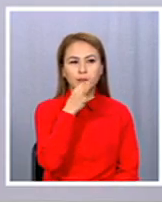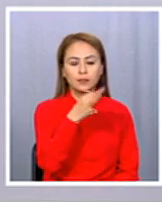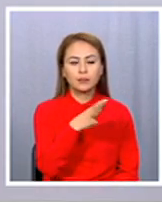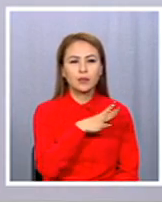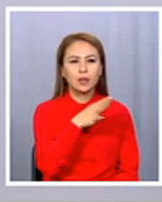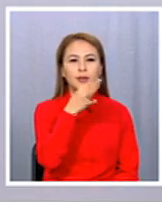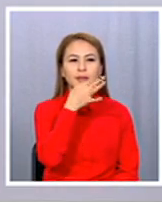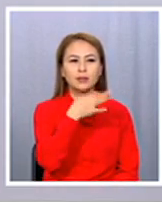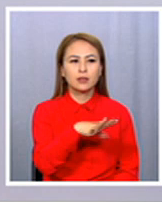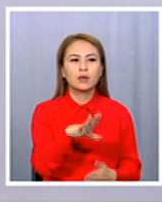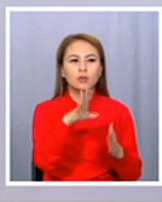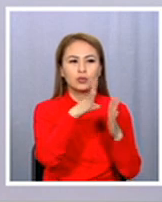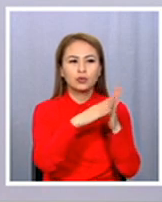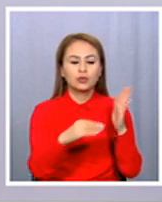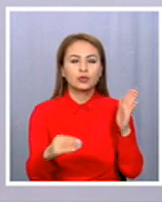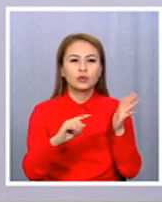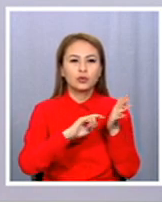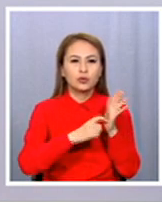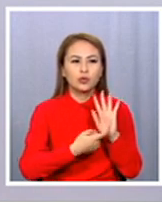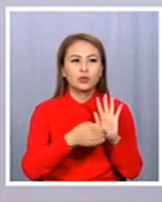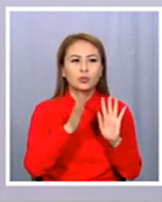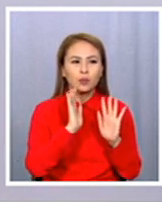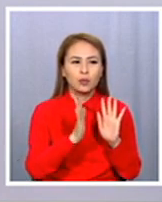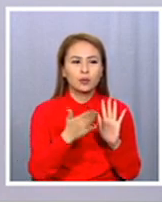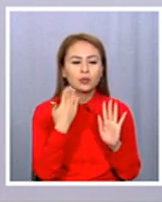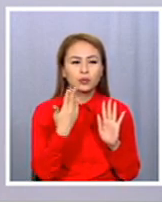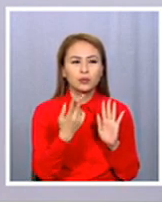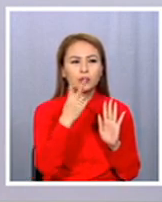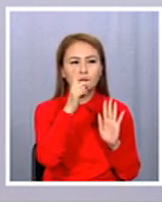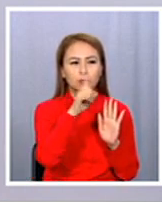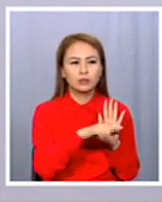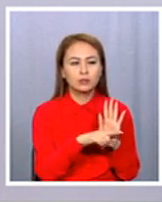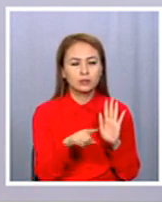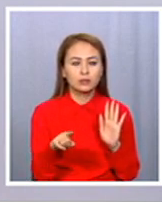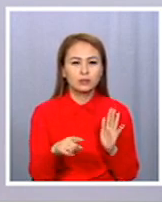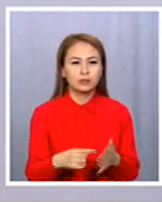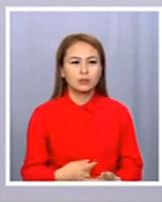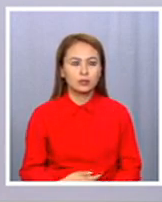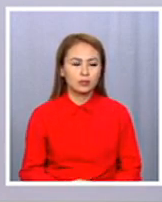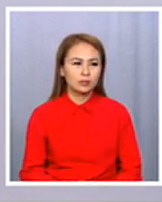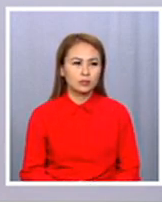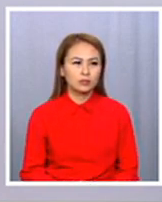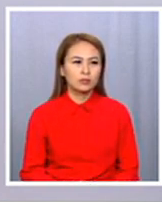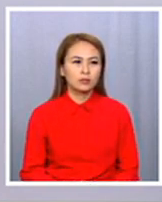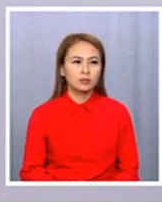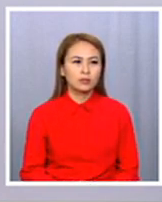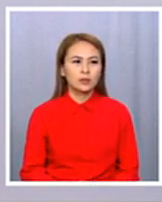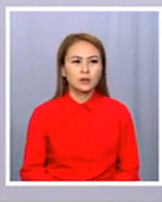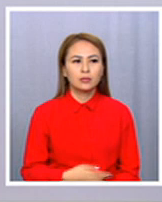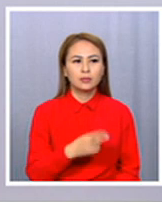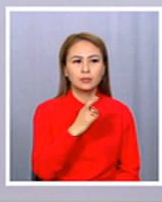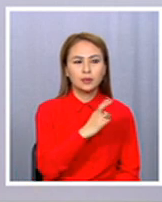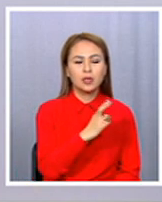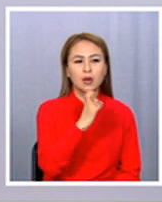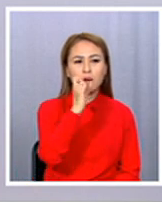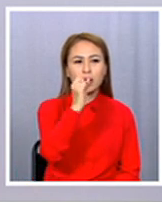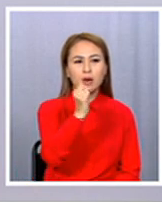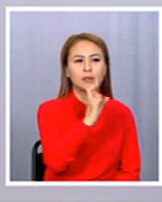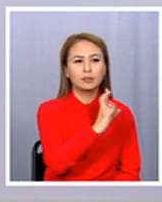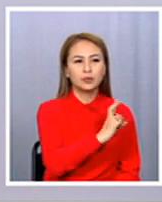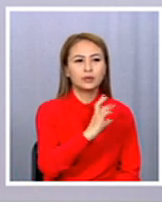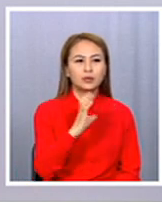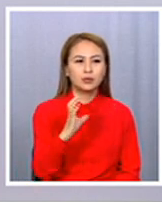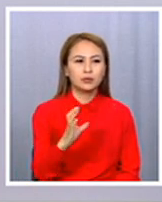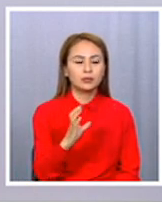бұрыштың нүктесі болады және одан шығатын екі сәуле болады. Демек, мына жердегі Б, А сәулесі немесе Б,